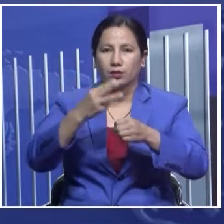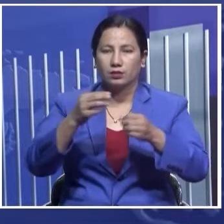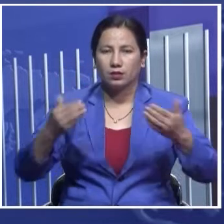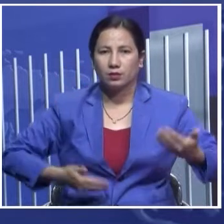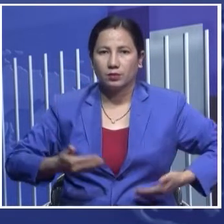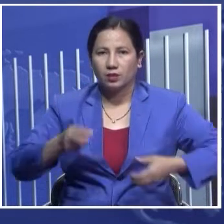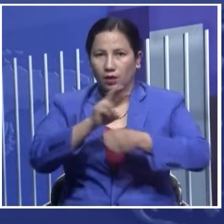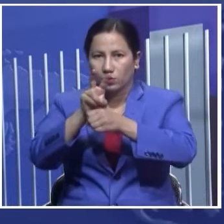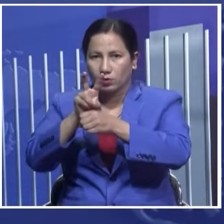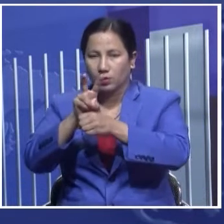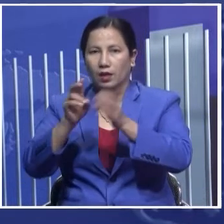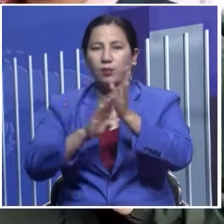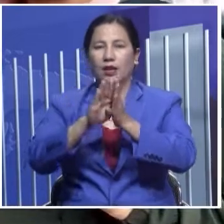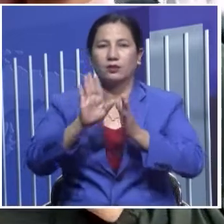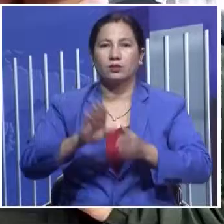अनुगमनलाई तीव्रता दिएको छ।